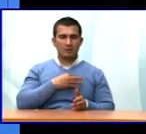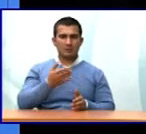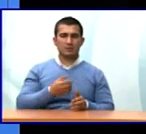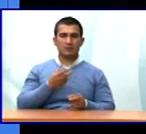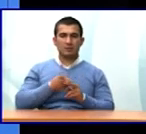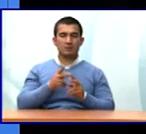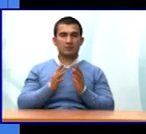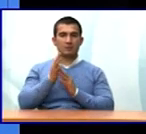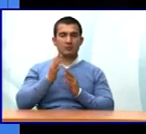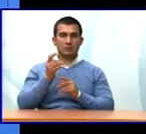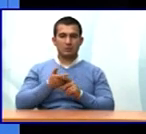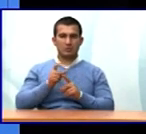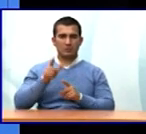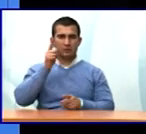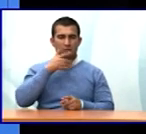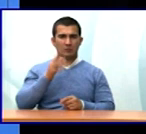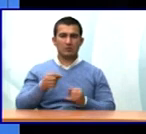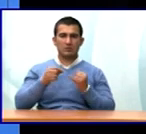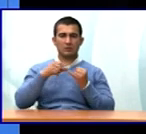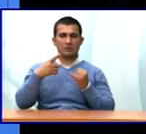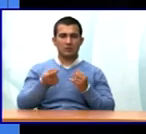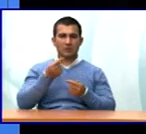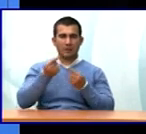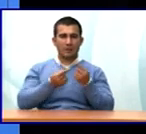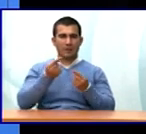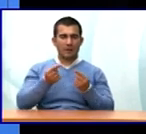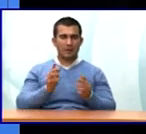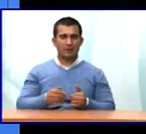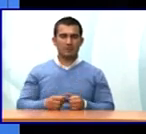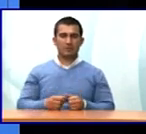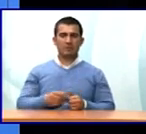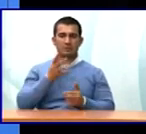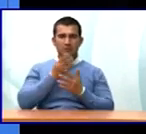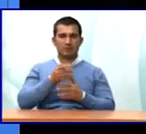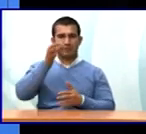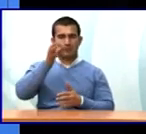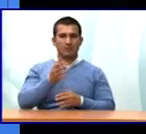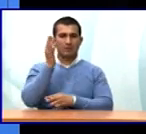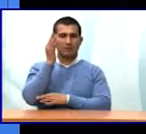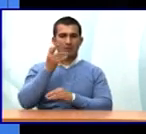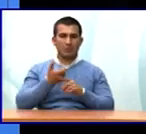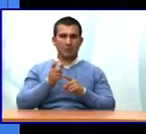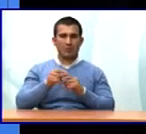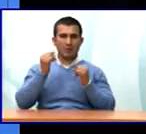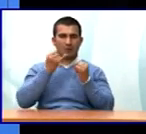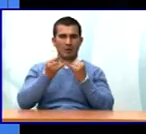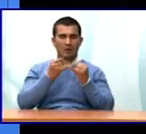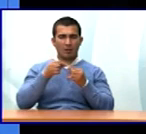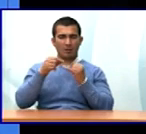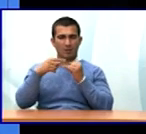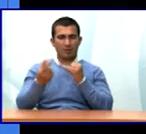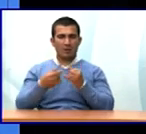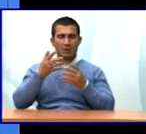o'sishi sekinlashadi, barglari maydalashib qoladi. Pastki qismidagi barglar sarg'ayib, to'kilib